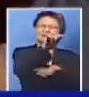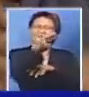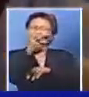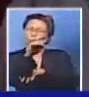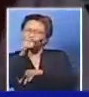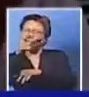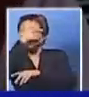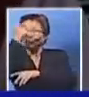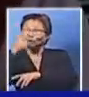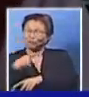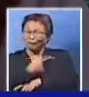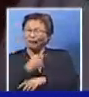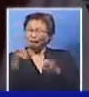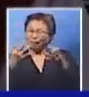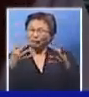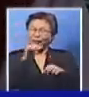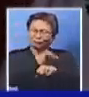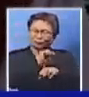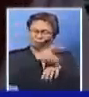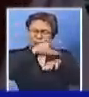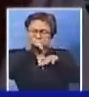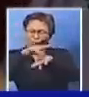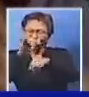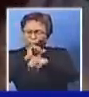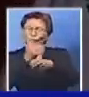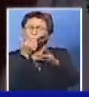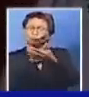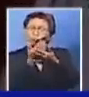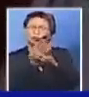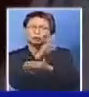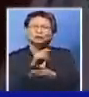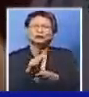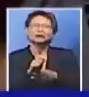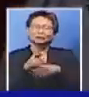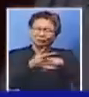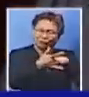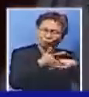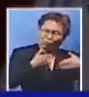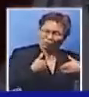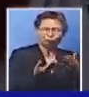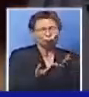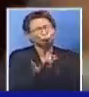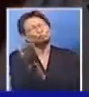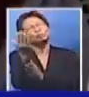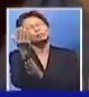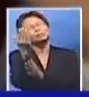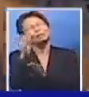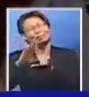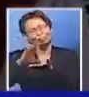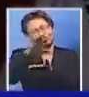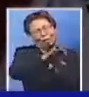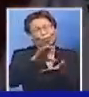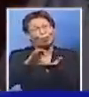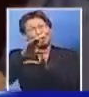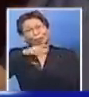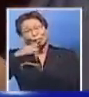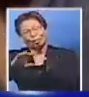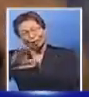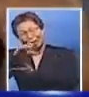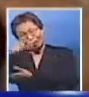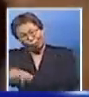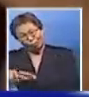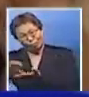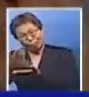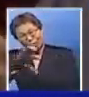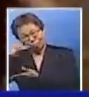cakap kita ada dapat banyak pekerjaan, peluang pekerjaan yang baik, teknologi, dan secara tak langsung pelabur akan datang